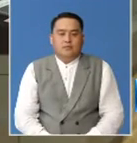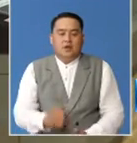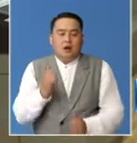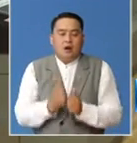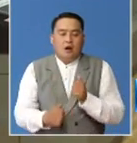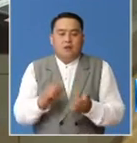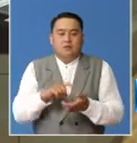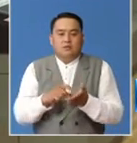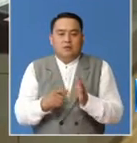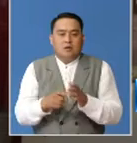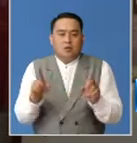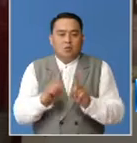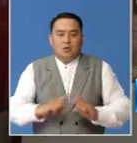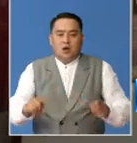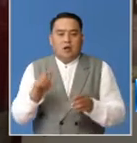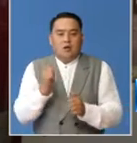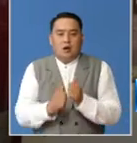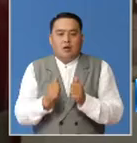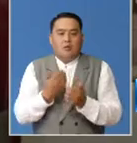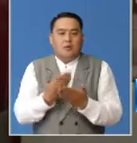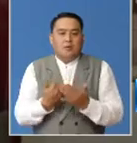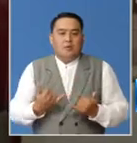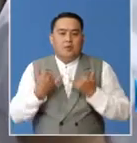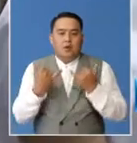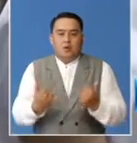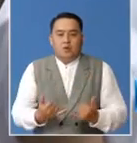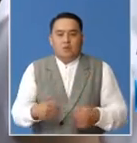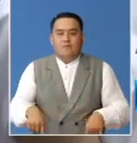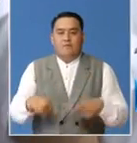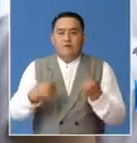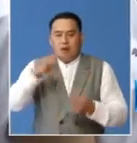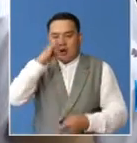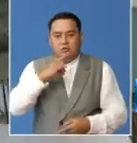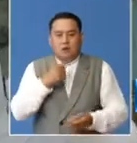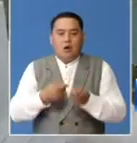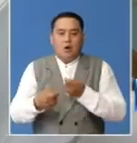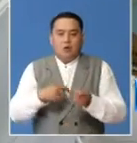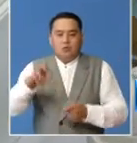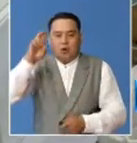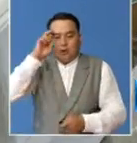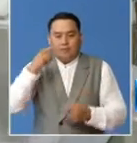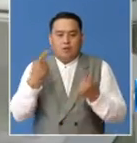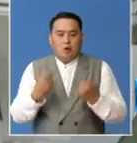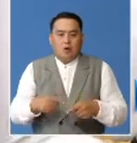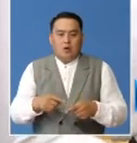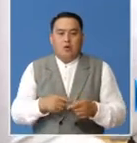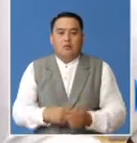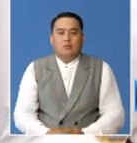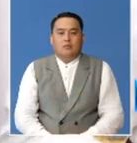Каждый зал музея по-своему уникален. Этот, к примеру, посвящен периоду от образования Казахского ханства и до времен падения Букеевской